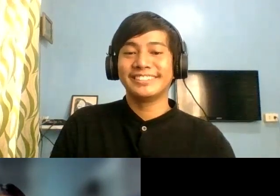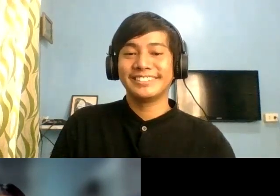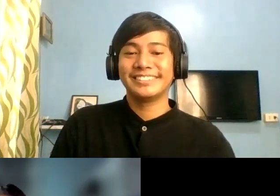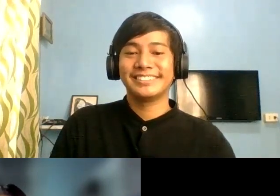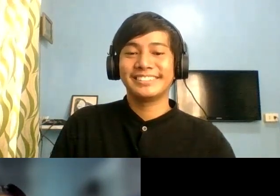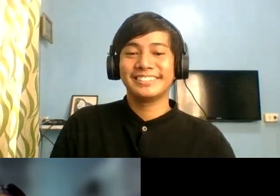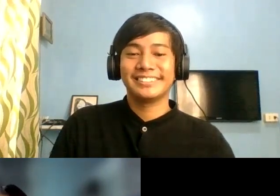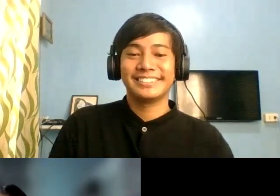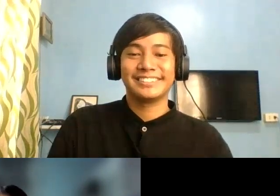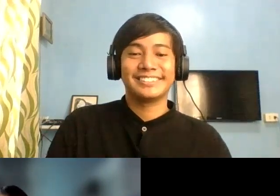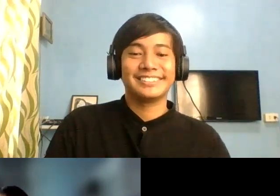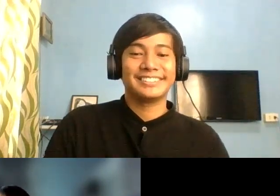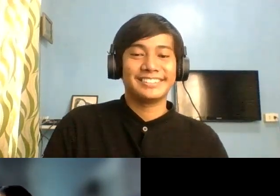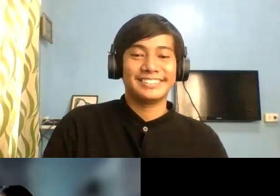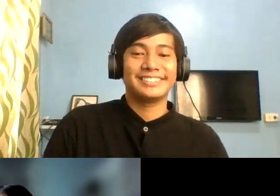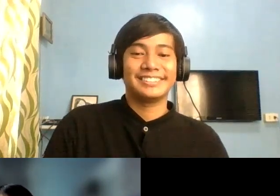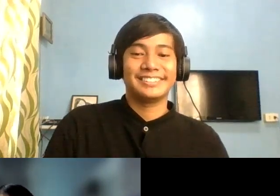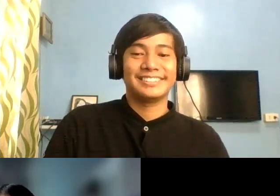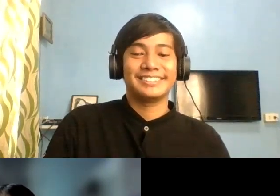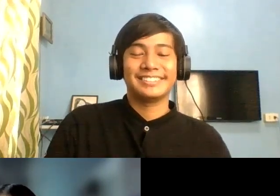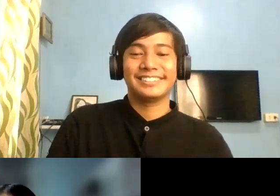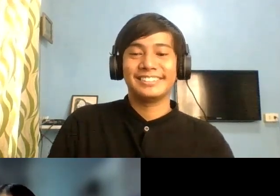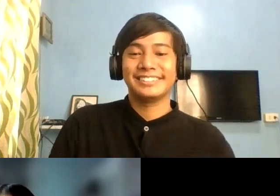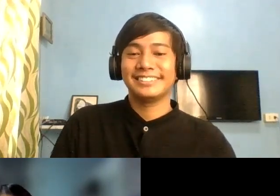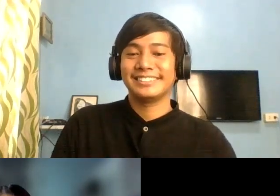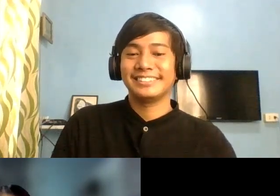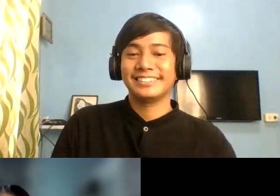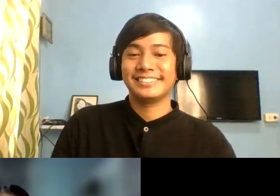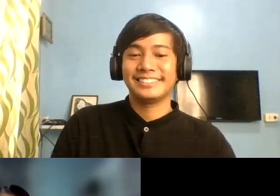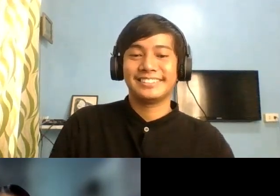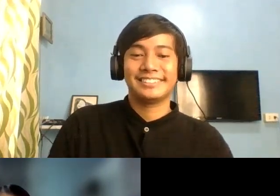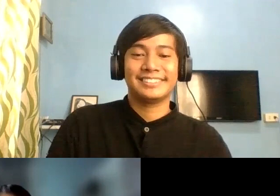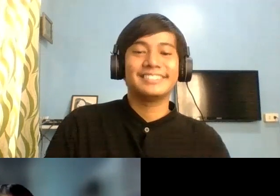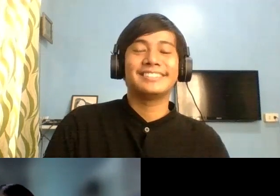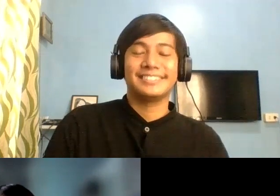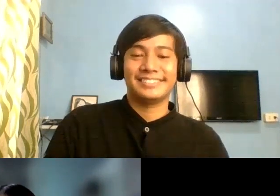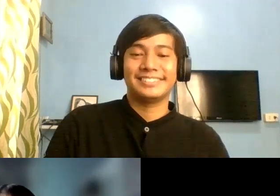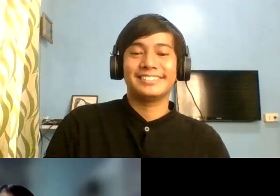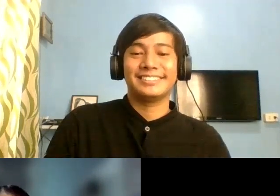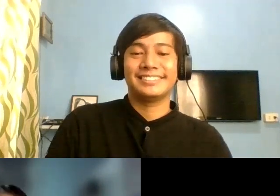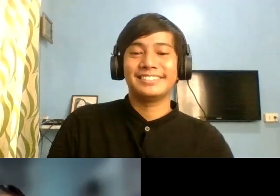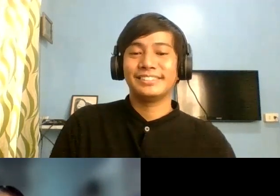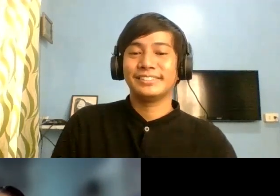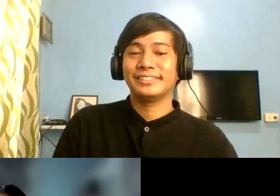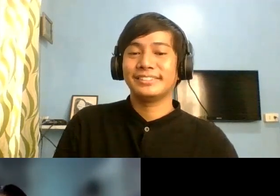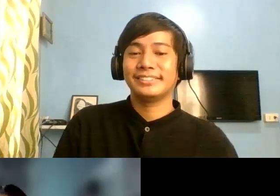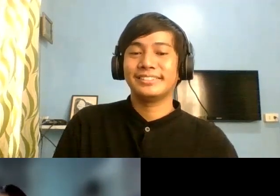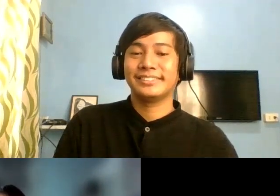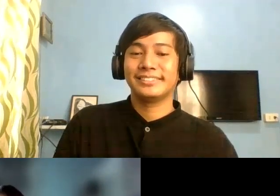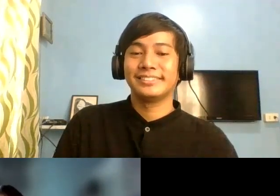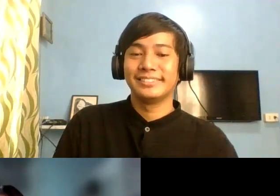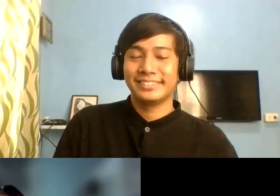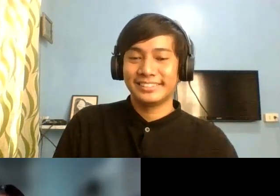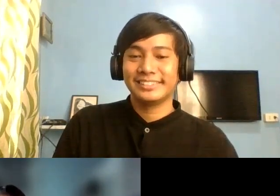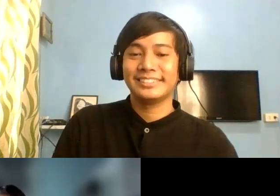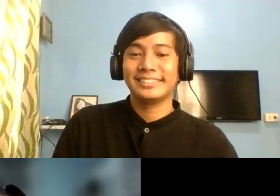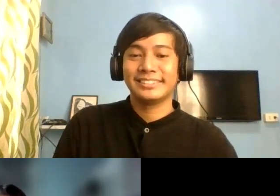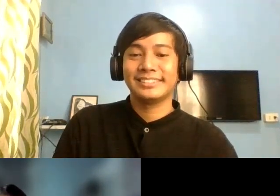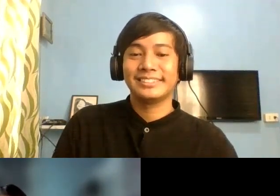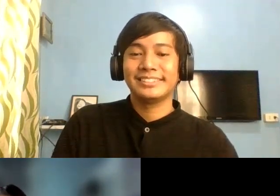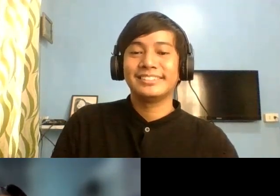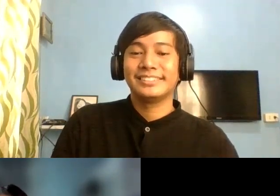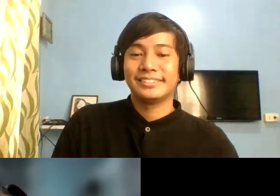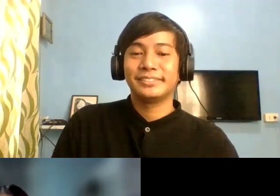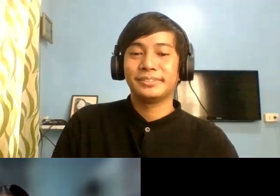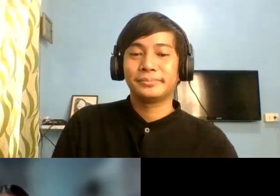subdivision. Pwede ka na rin gumamit ng simpleng floor plan sa bond paper o gamit ang computer. Ang